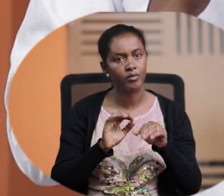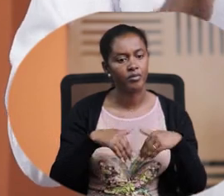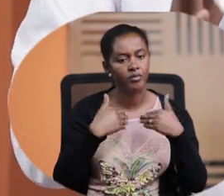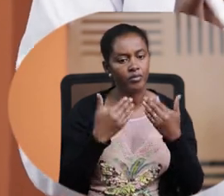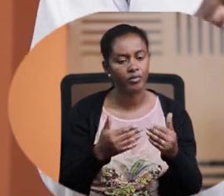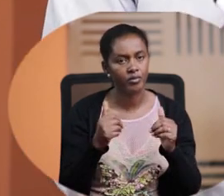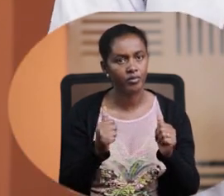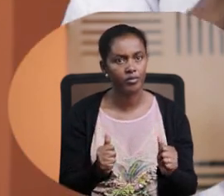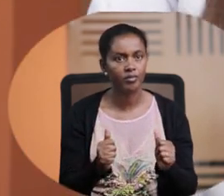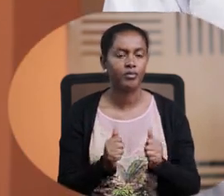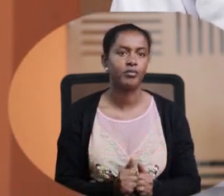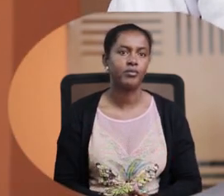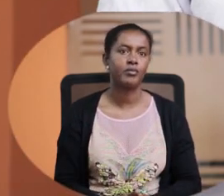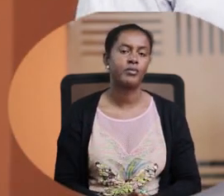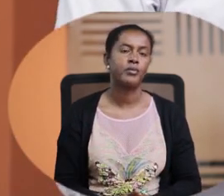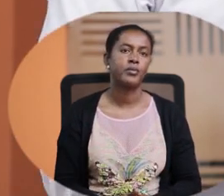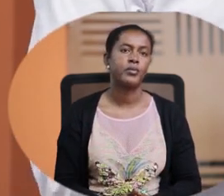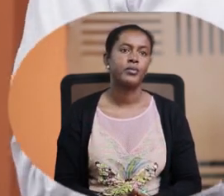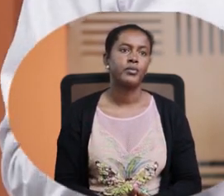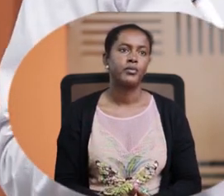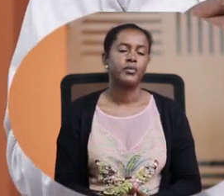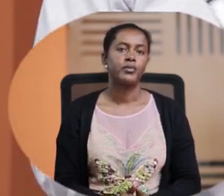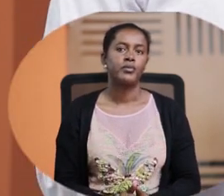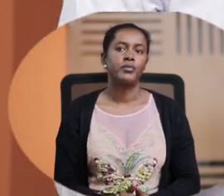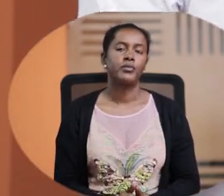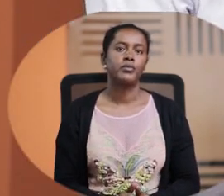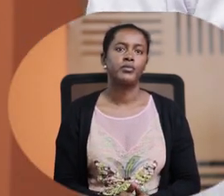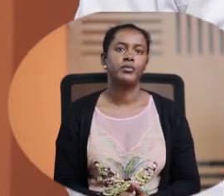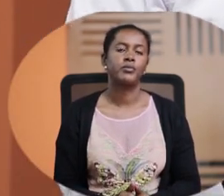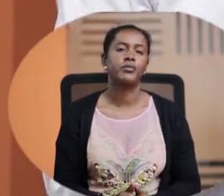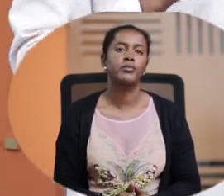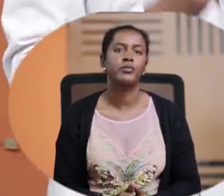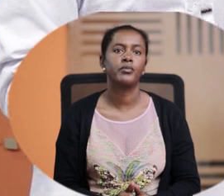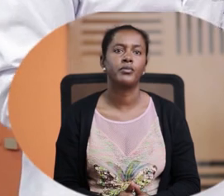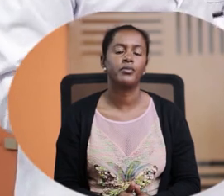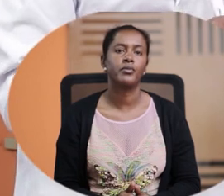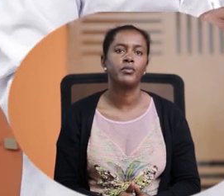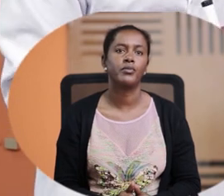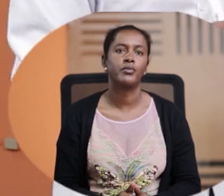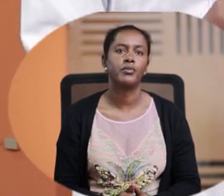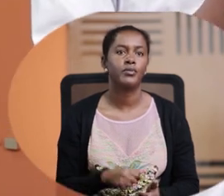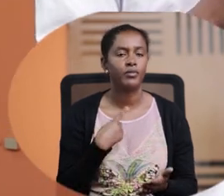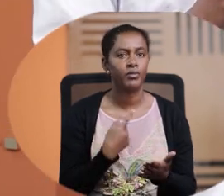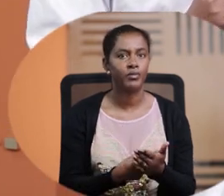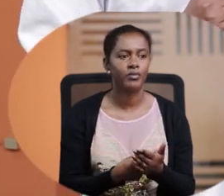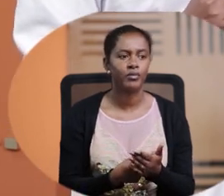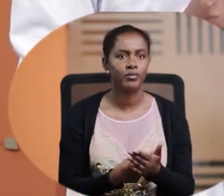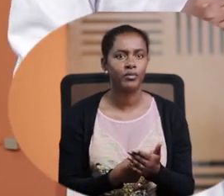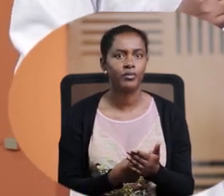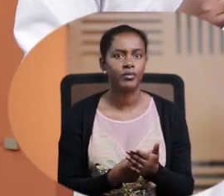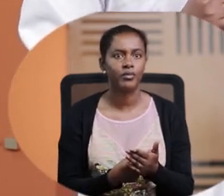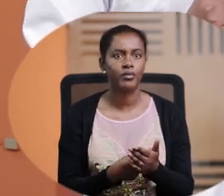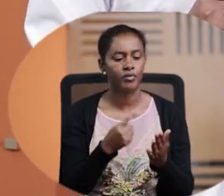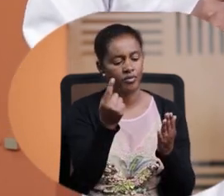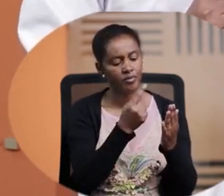murte kana kenna jenne wahi odefanno sana grafi kana ra murte sun ni dandamacha ni dandama kanaf me grafi sarara